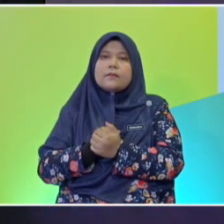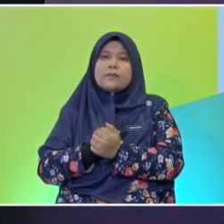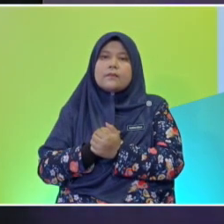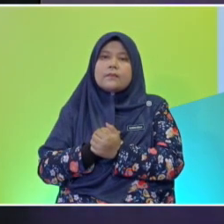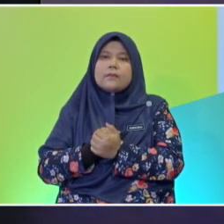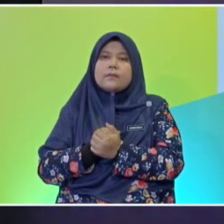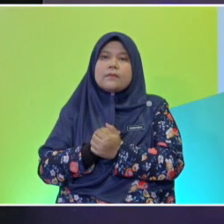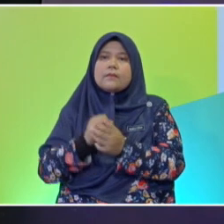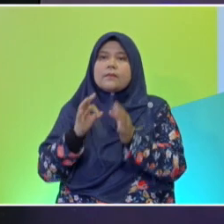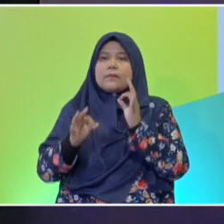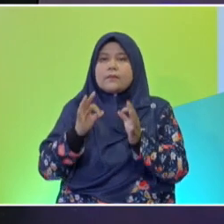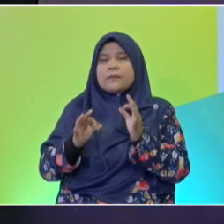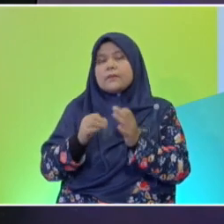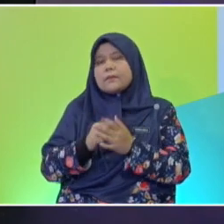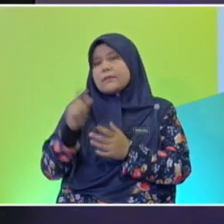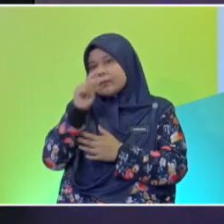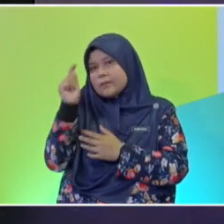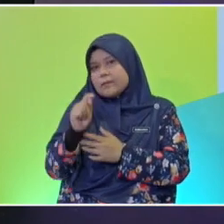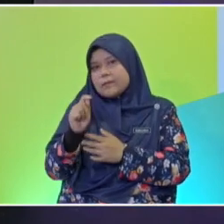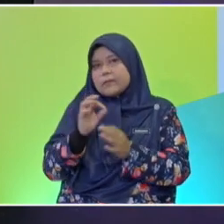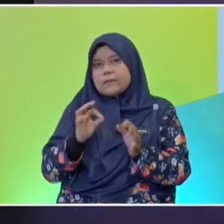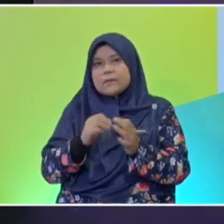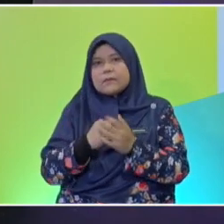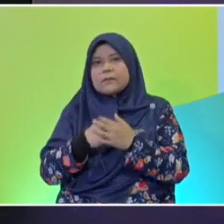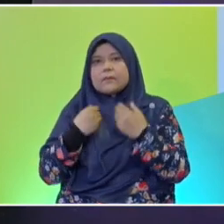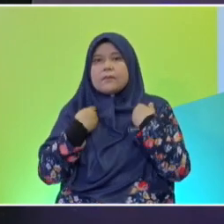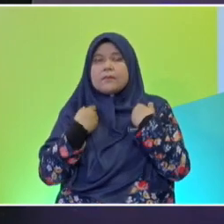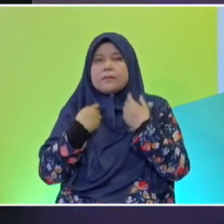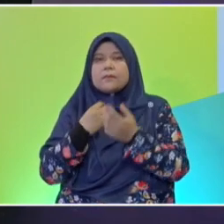kalau kita gereja jawaban tapi